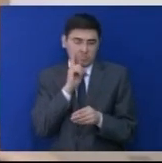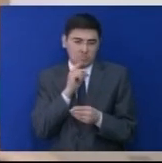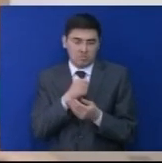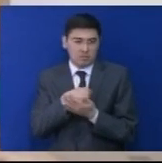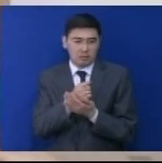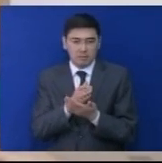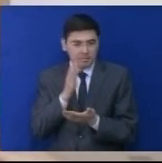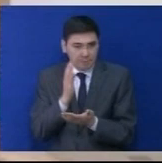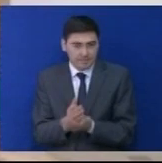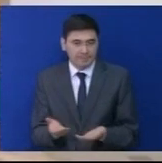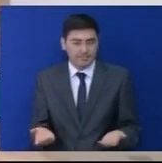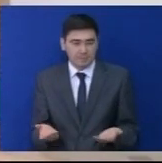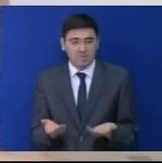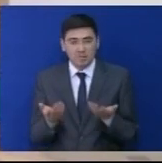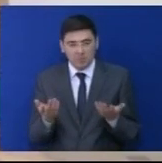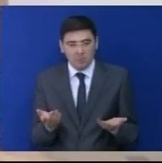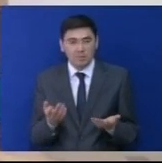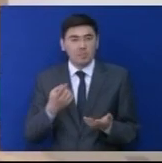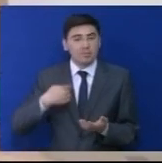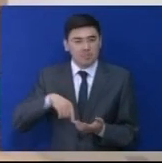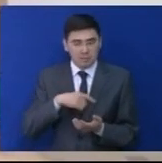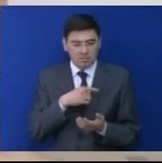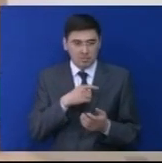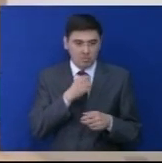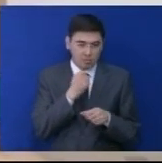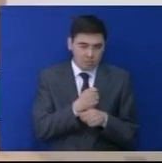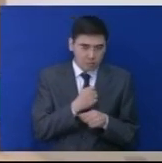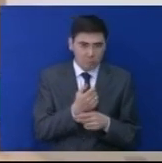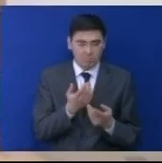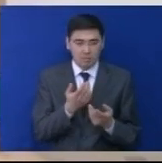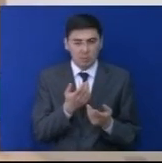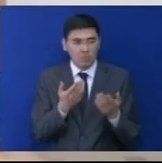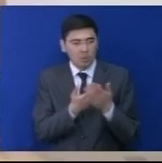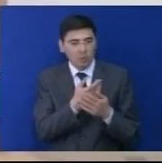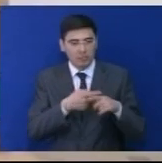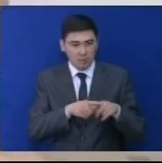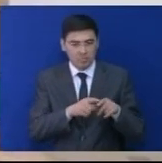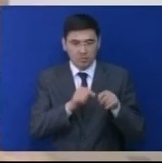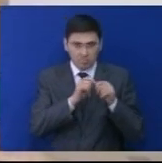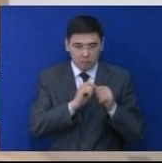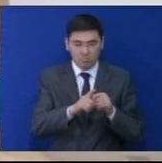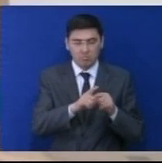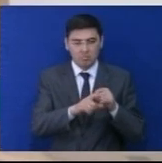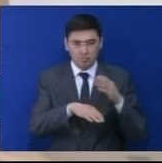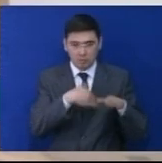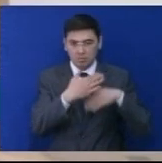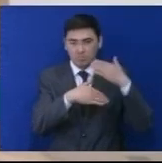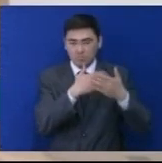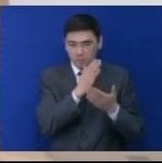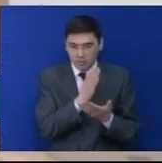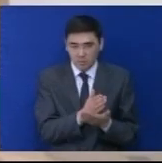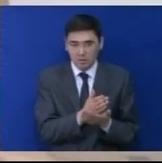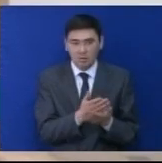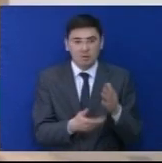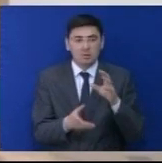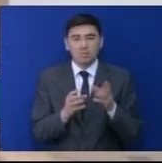когда каждый из нас на своем месте работает, внедряет технологии определенные и